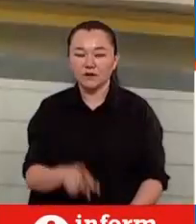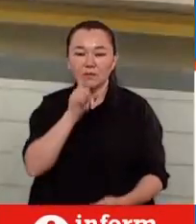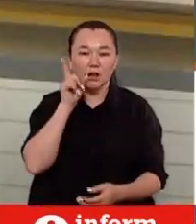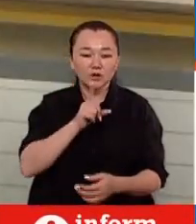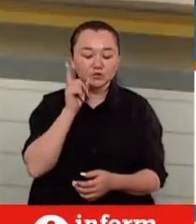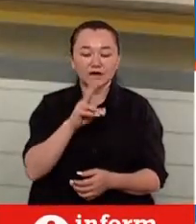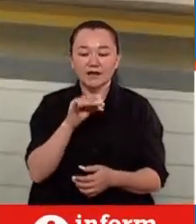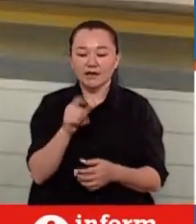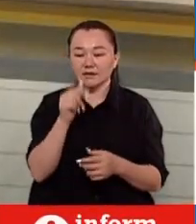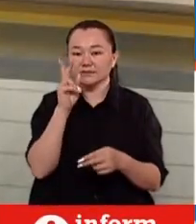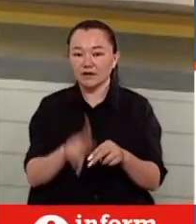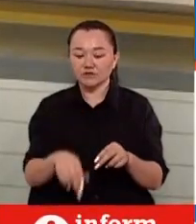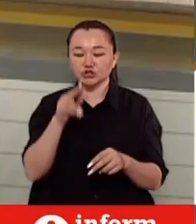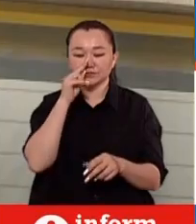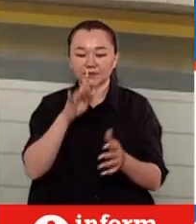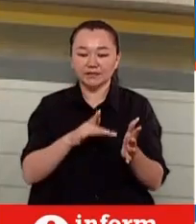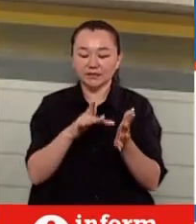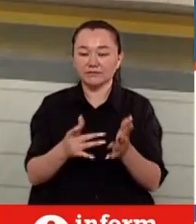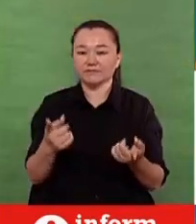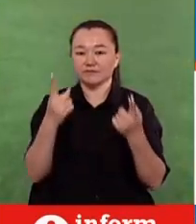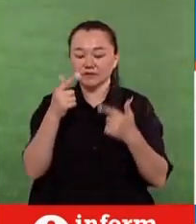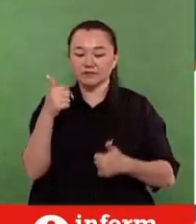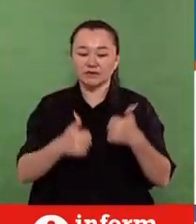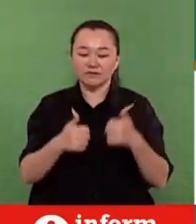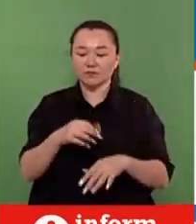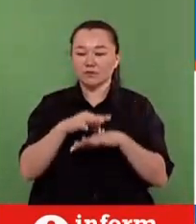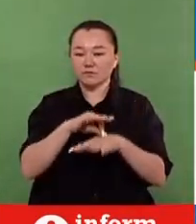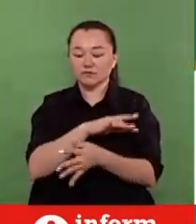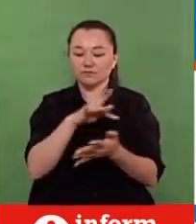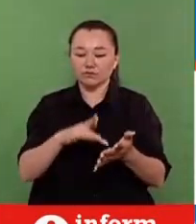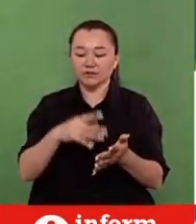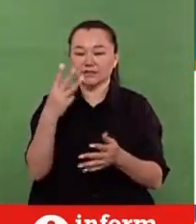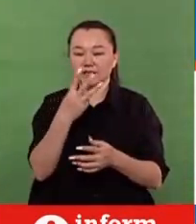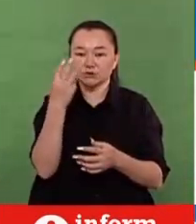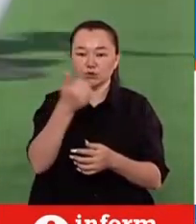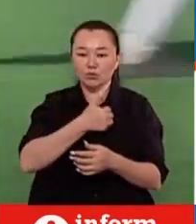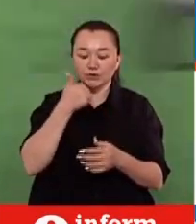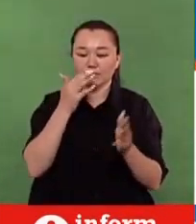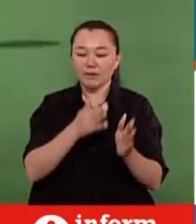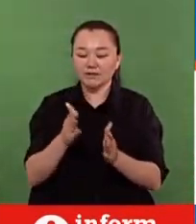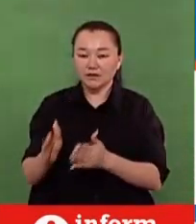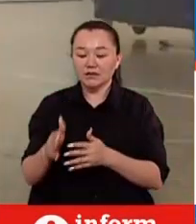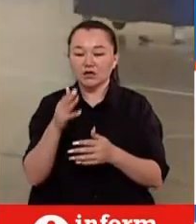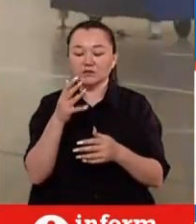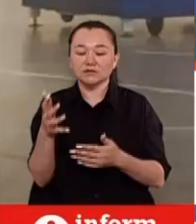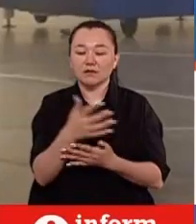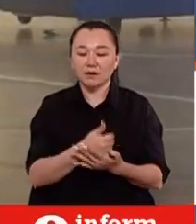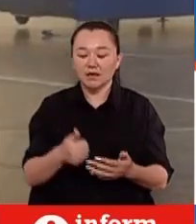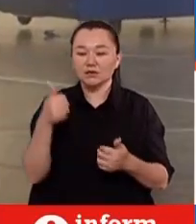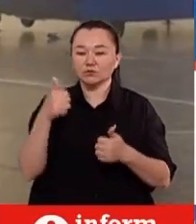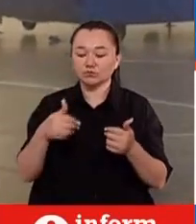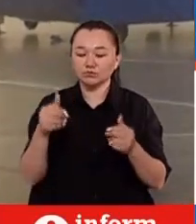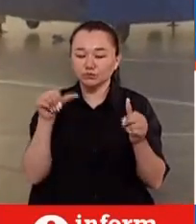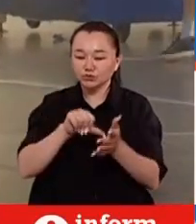Молодежная лига завершилась в Шымкенте. Эти масштабные соревнования проводятся в мегаполисе 3-й год подряд. В этом году они собрали рекордное количество